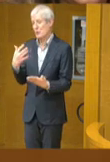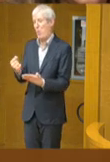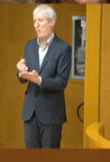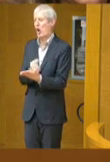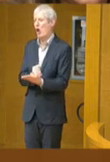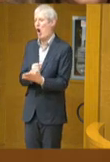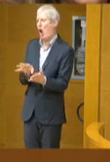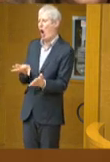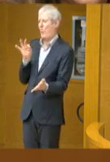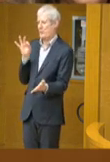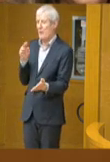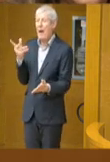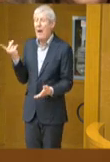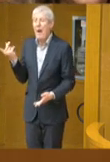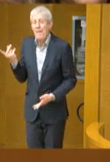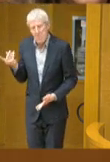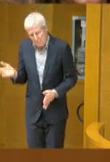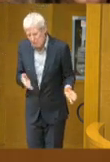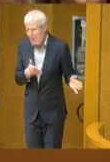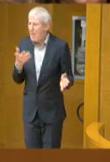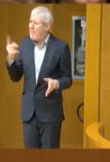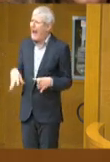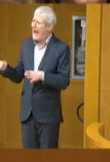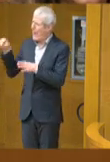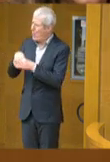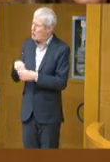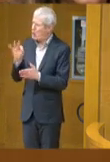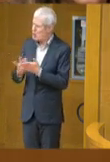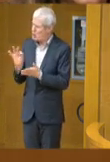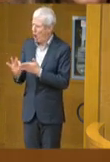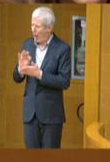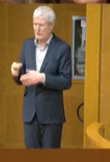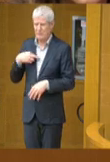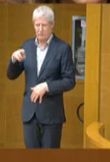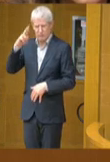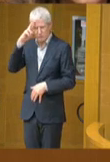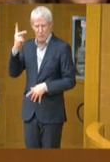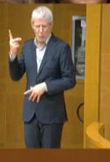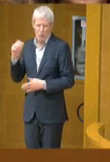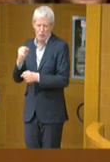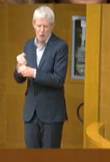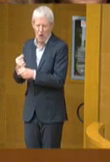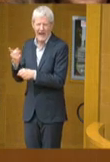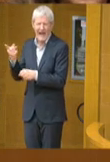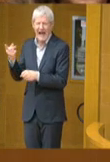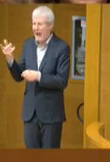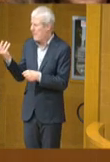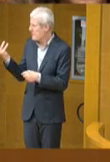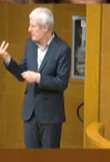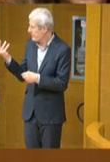opzionale. Sull'inclusione scolastica, ricordo come era la storia di Mirella Casale Antonioni riportata